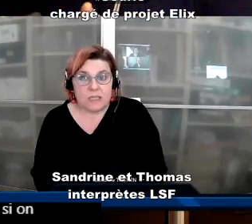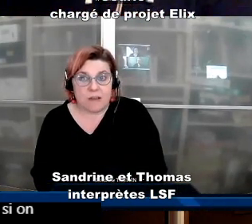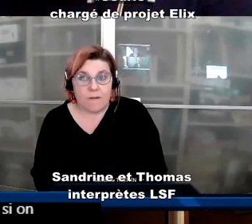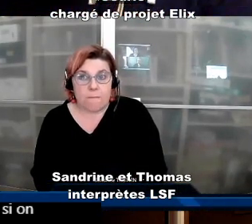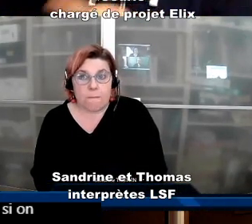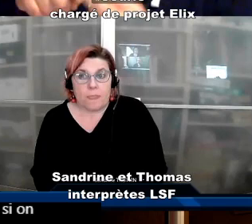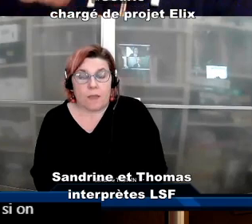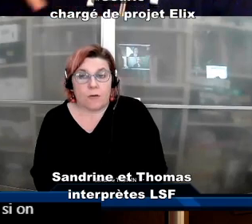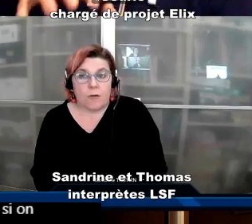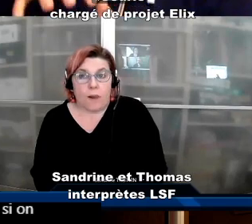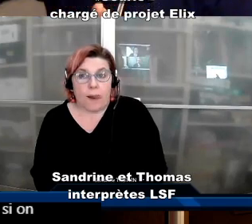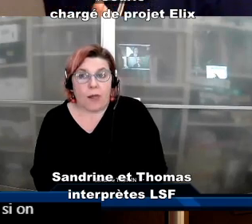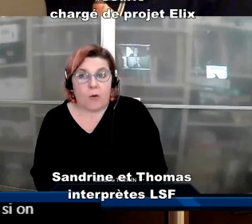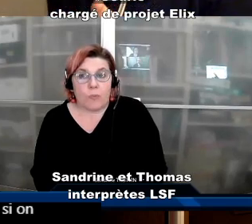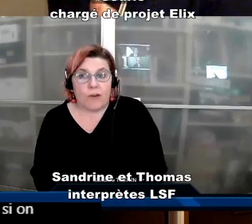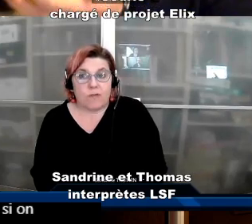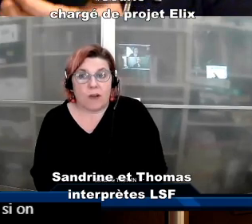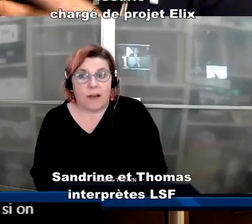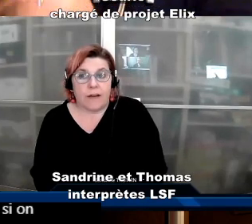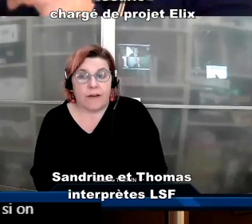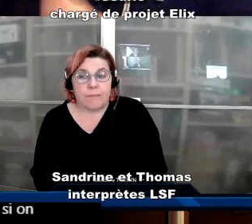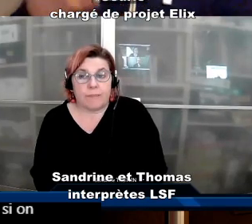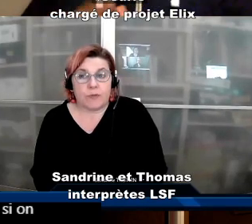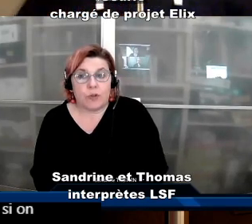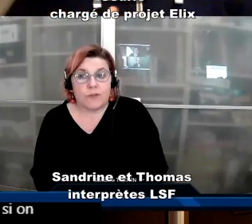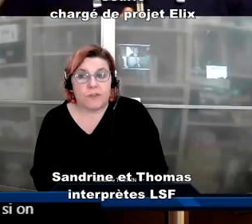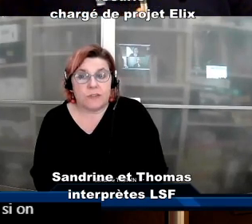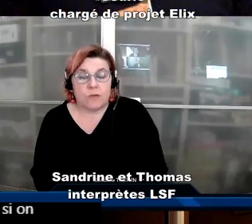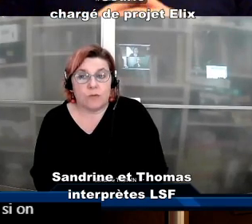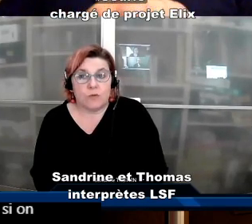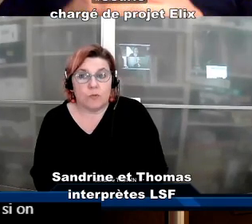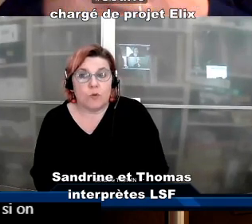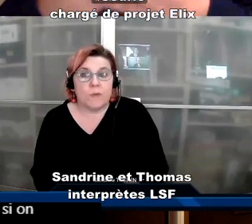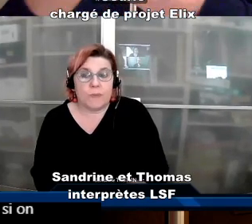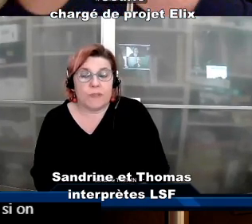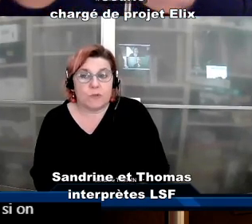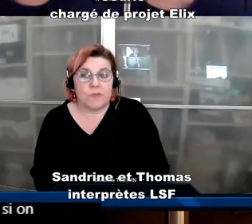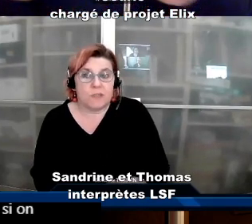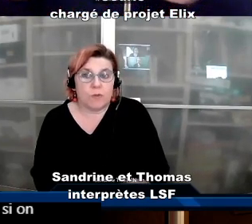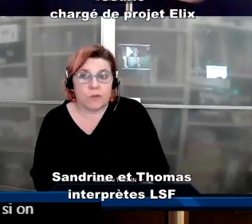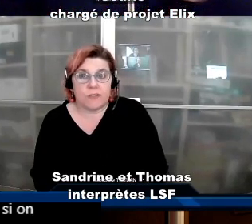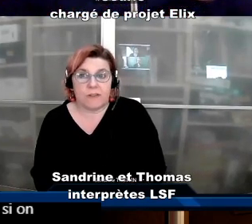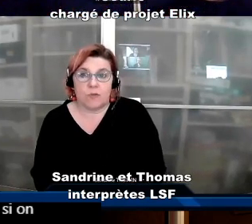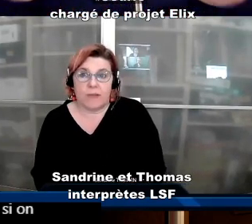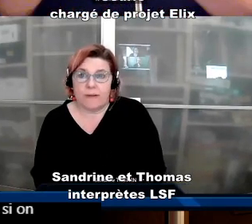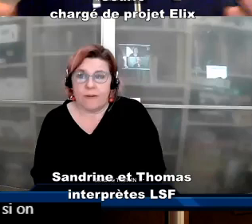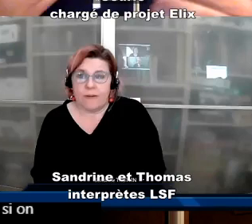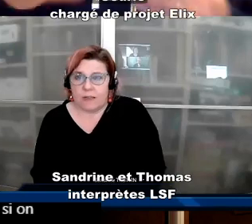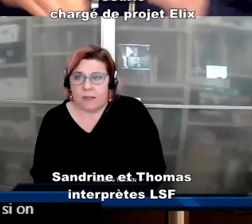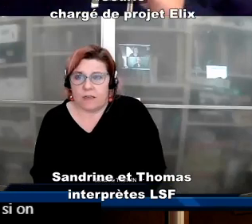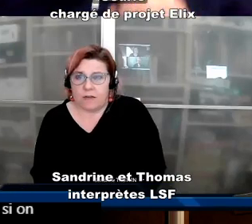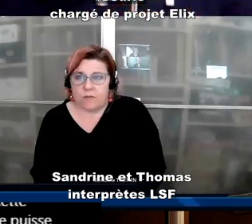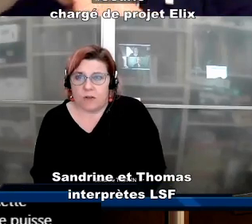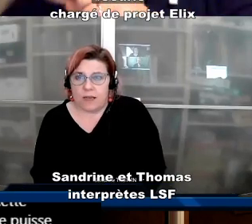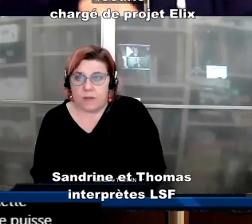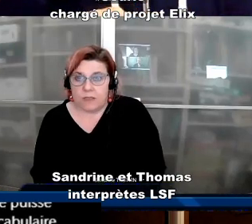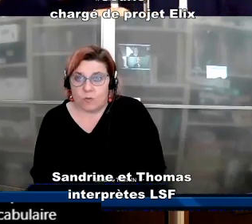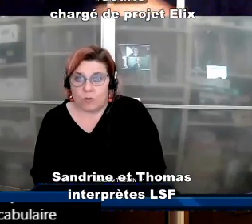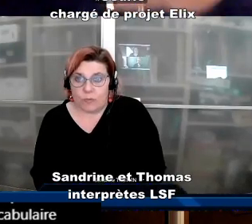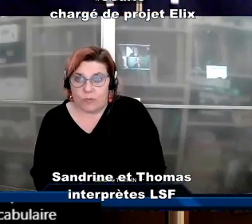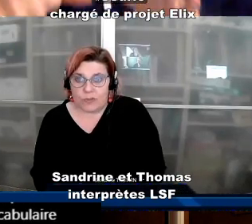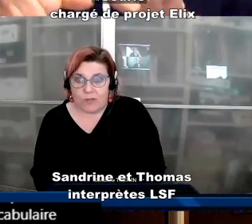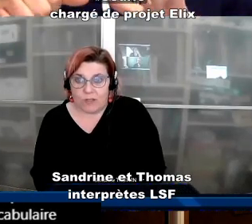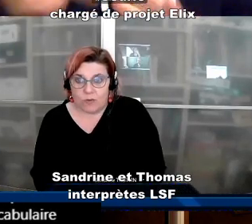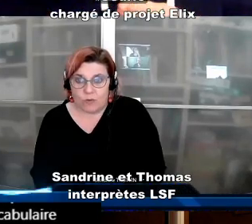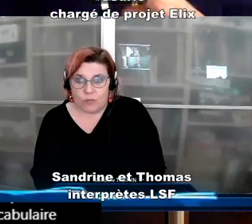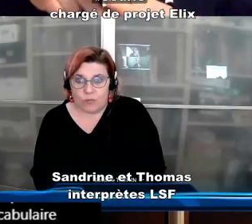être facile. On peut avoir une quantité de mots, mais pas suffisamment dans certains domaines. Voilà, et